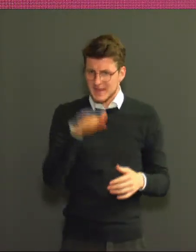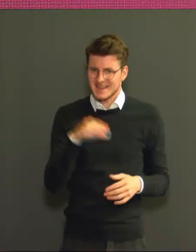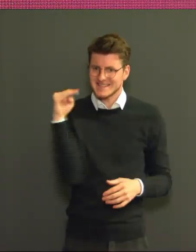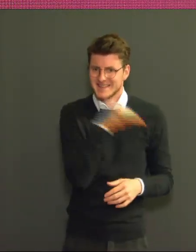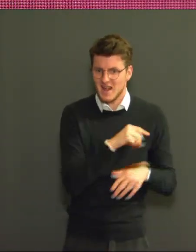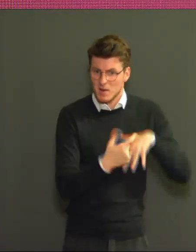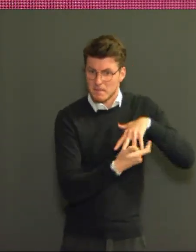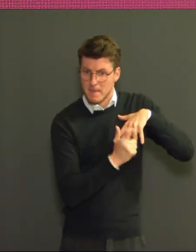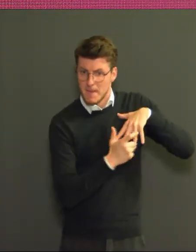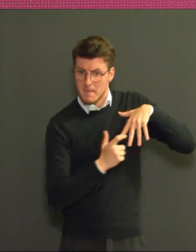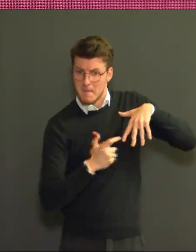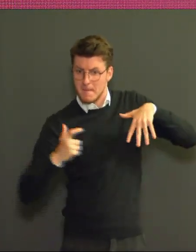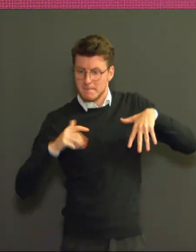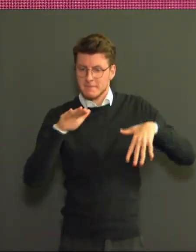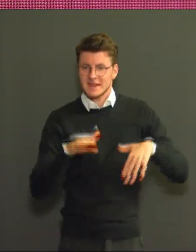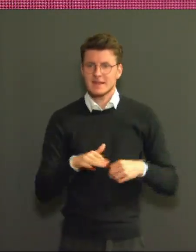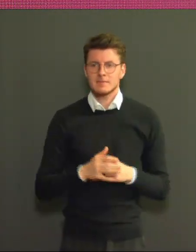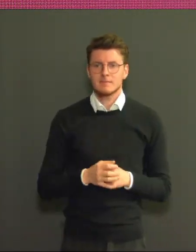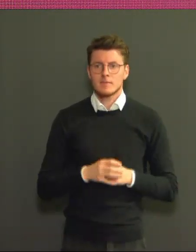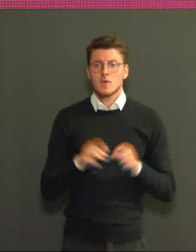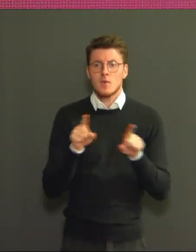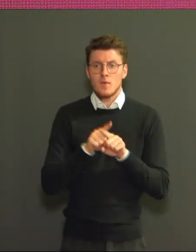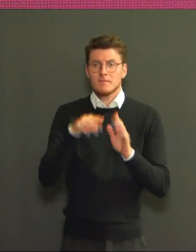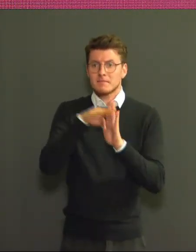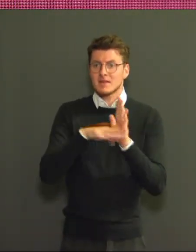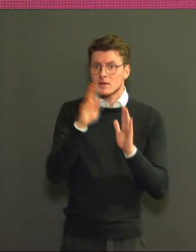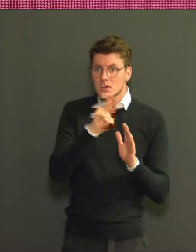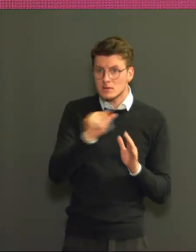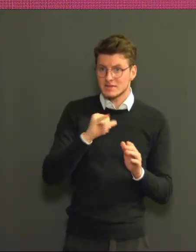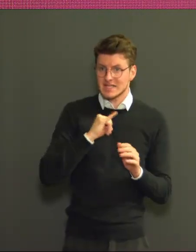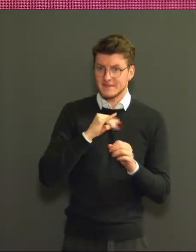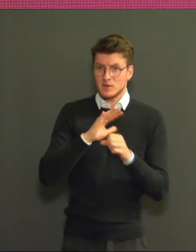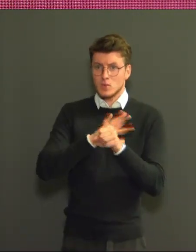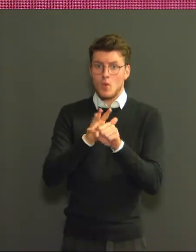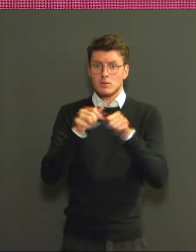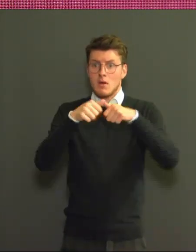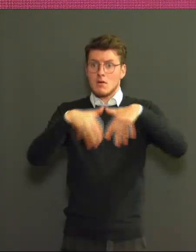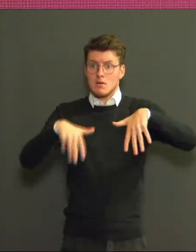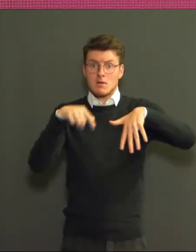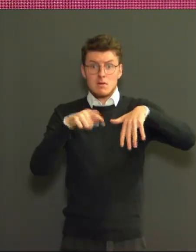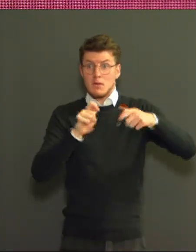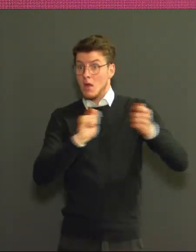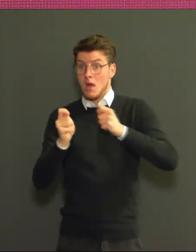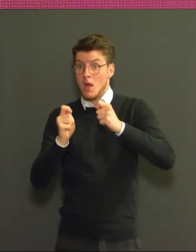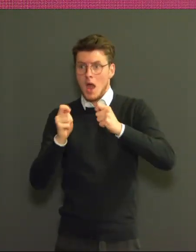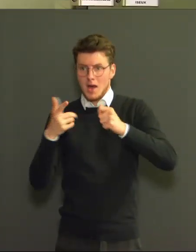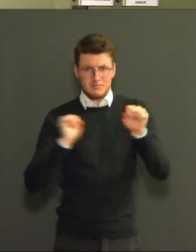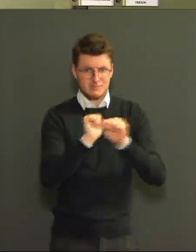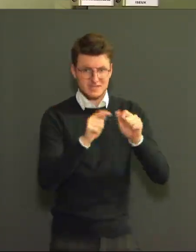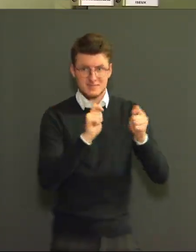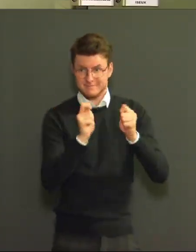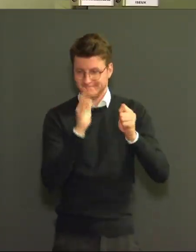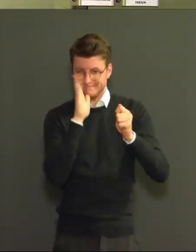kleinere kans dat er varianten gaan zijn die bijvoorbeeld doorheen de vaccinatie-immuniteit kunnen breken.